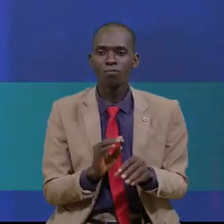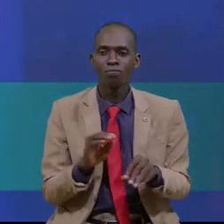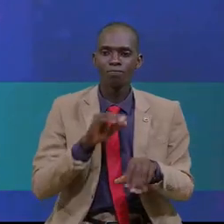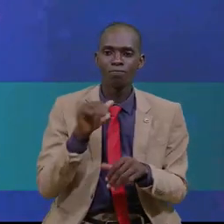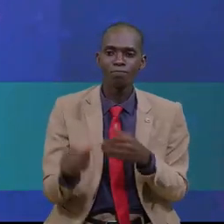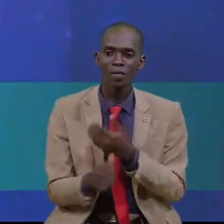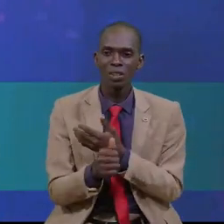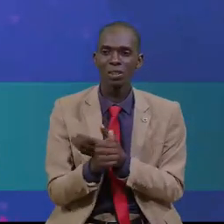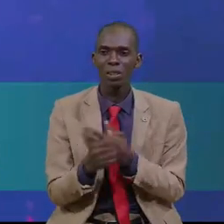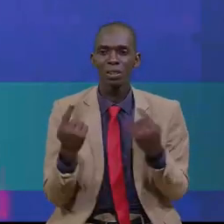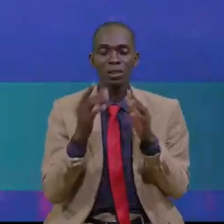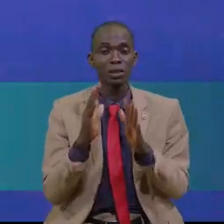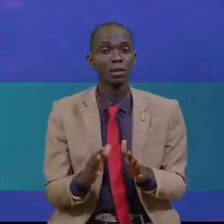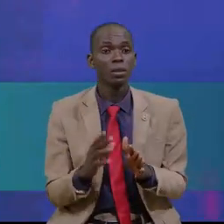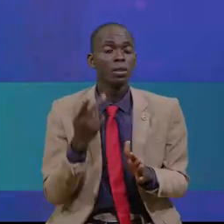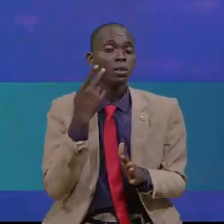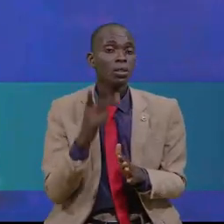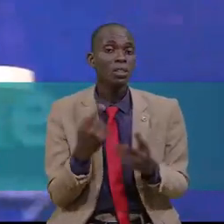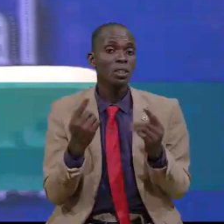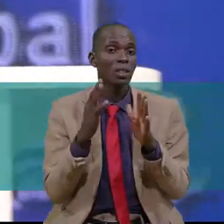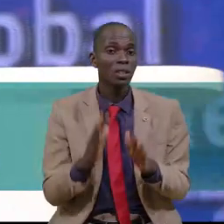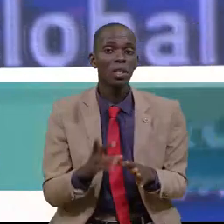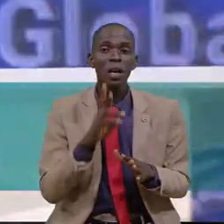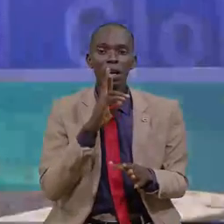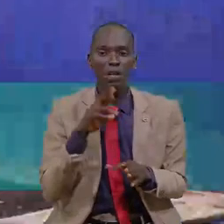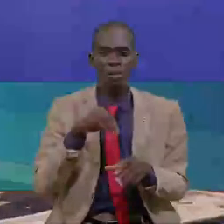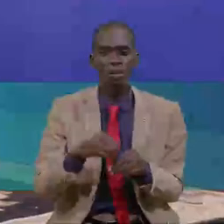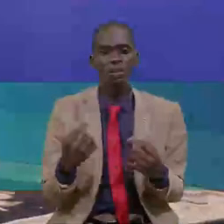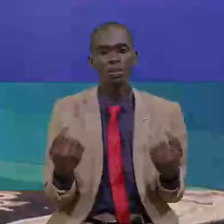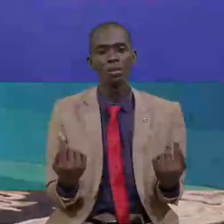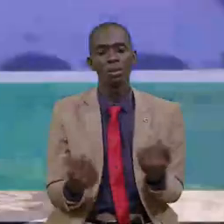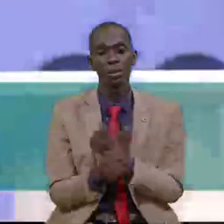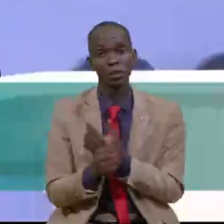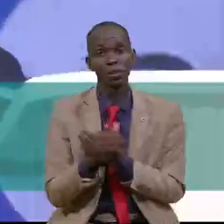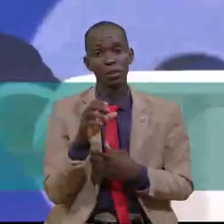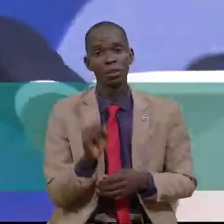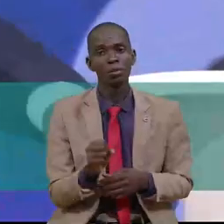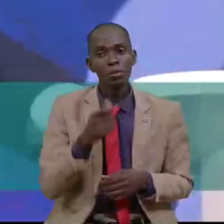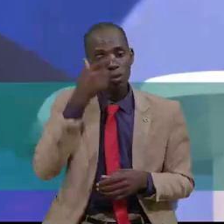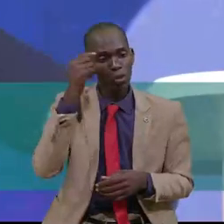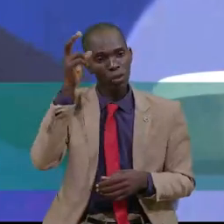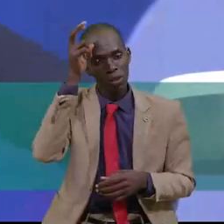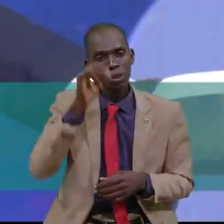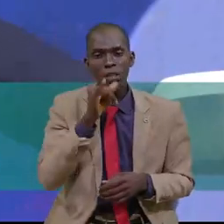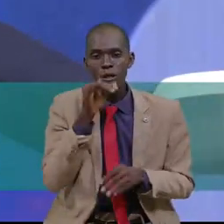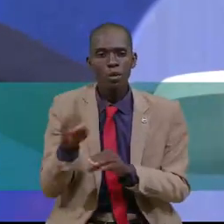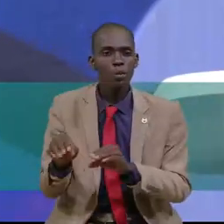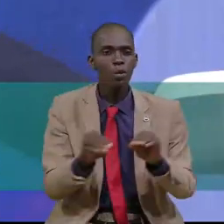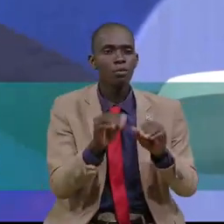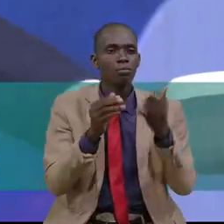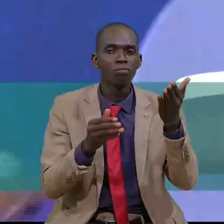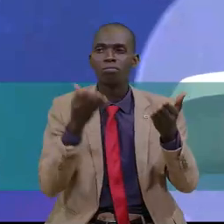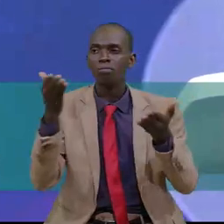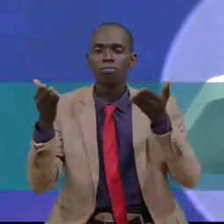danger. Les pécheurs sont en danger dans cette vie. Les pécheurs sont en danger parce que Satan